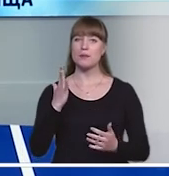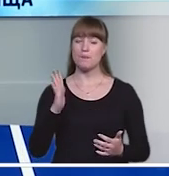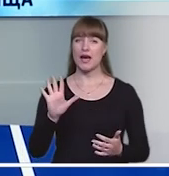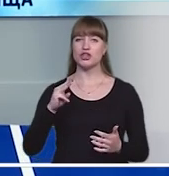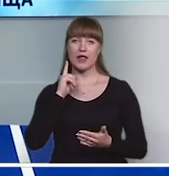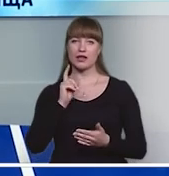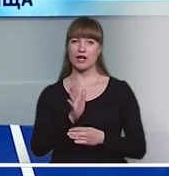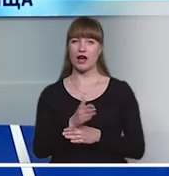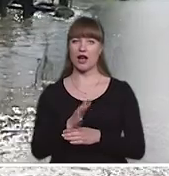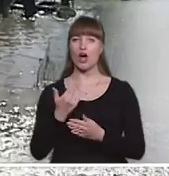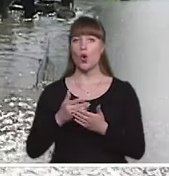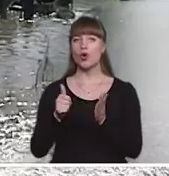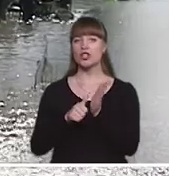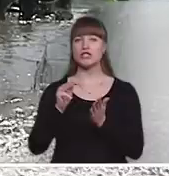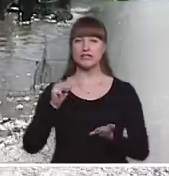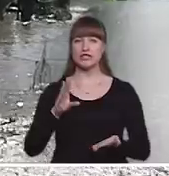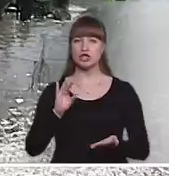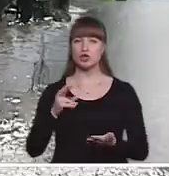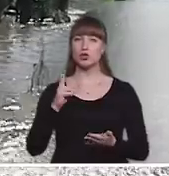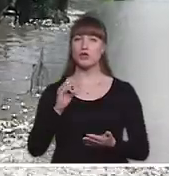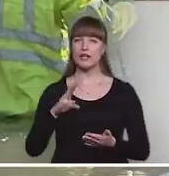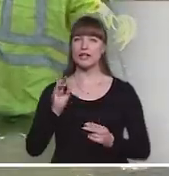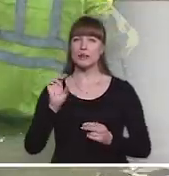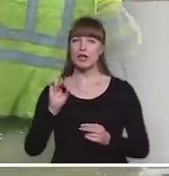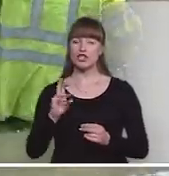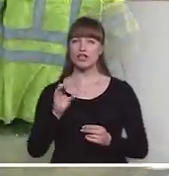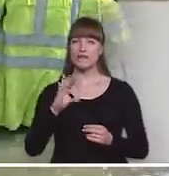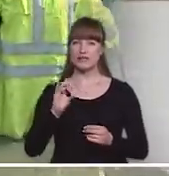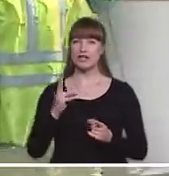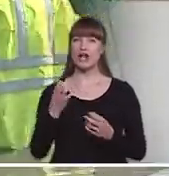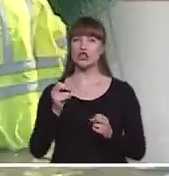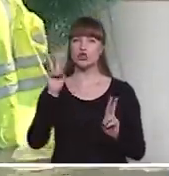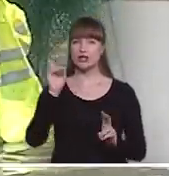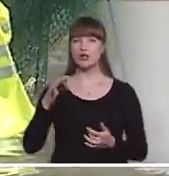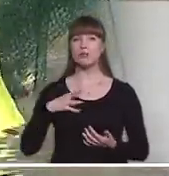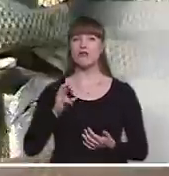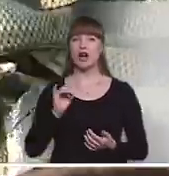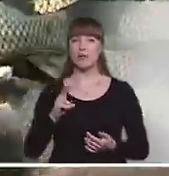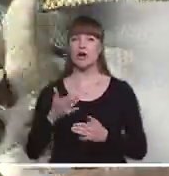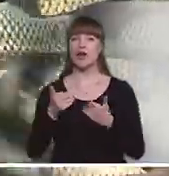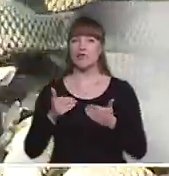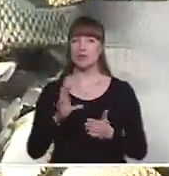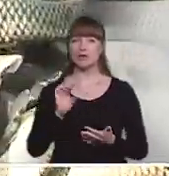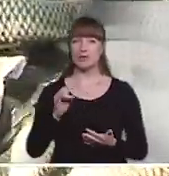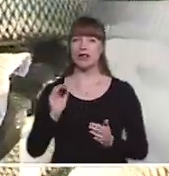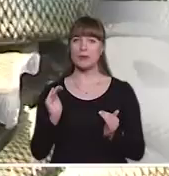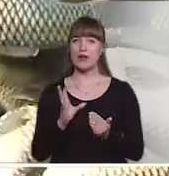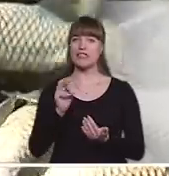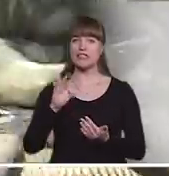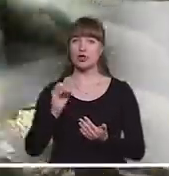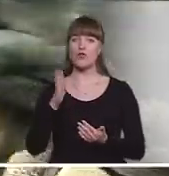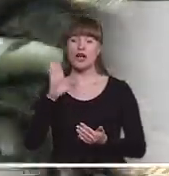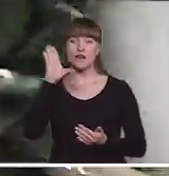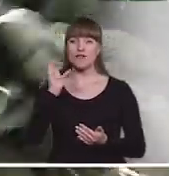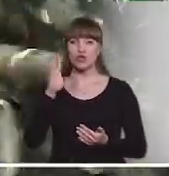тонн молодняка. Около 6 тысяч тонн двухлеток биологического санитара, как еще называют белого амура, выпустили в балки малая